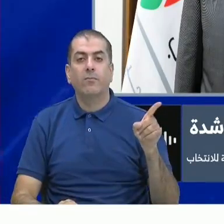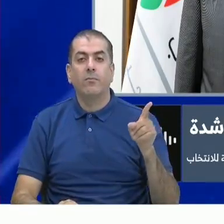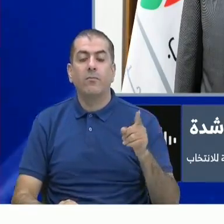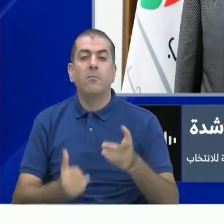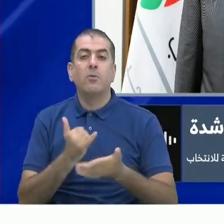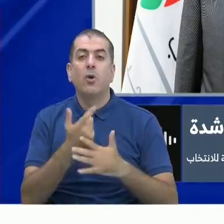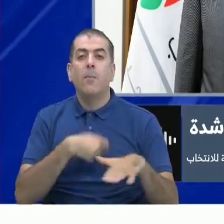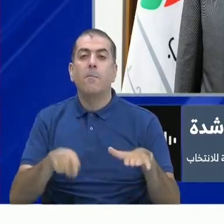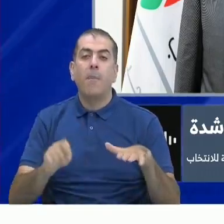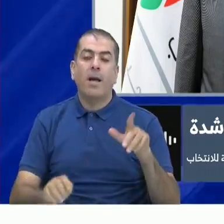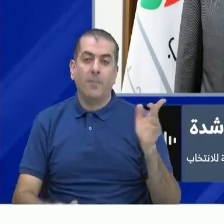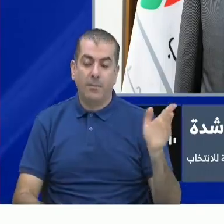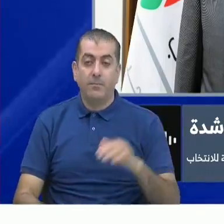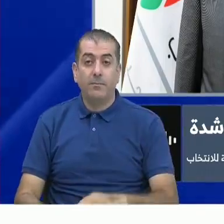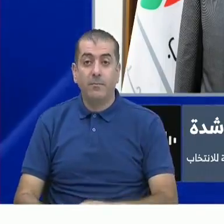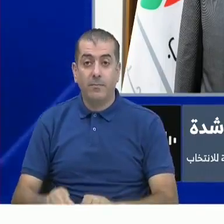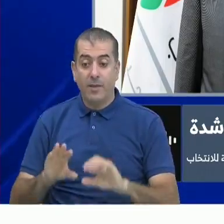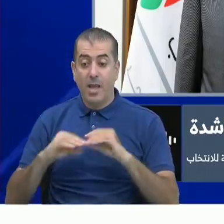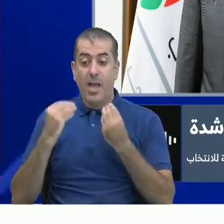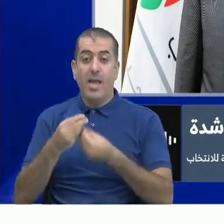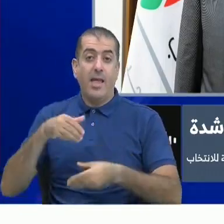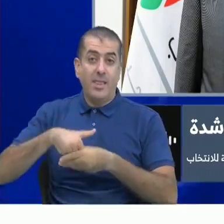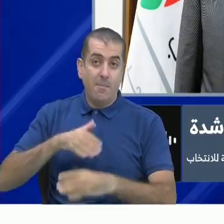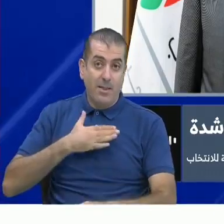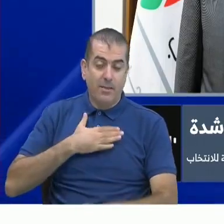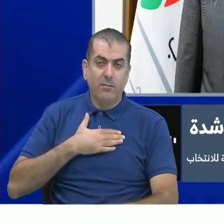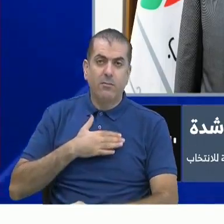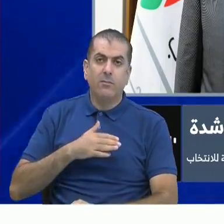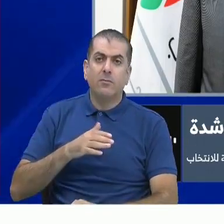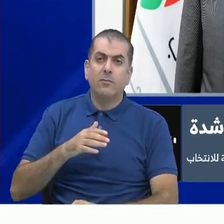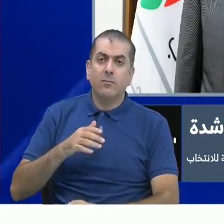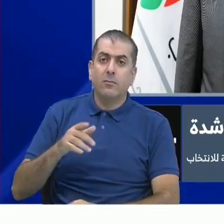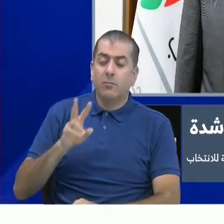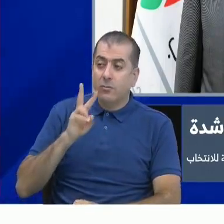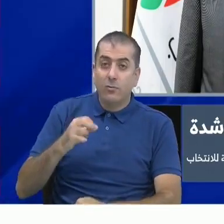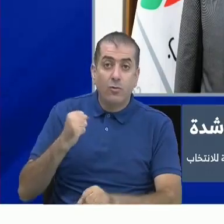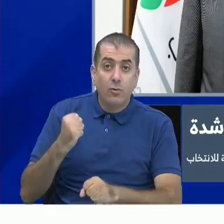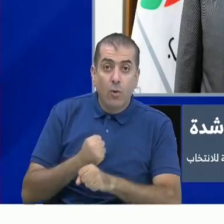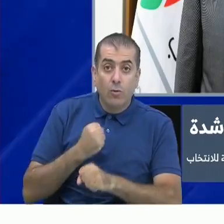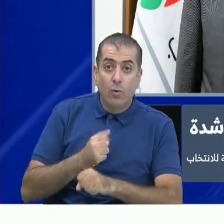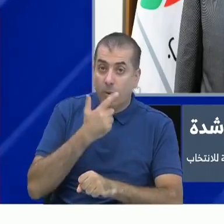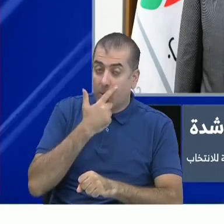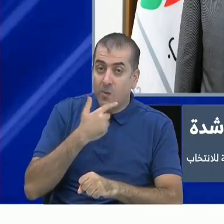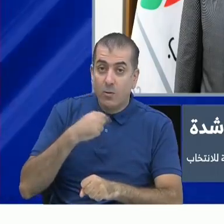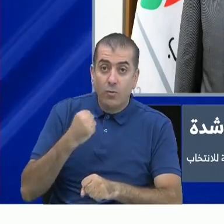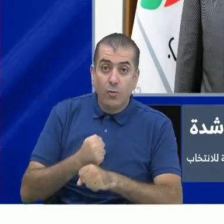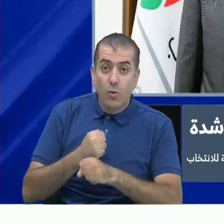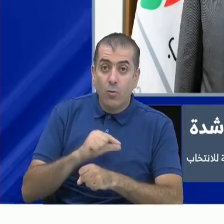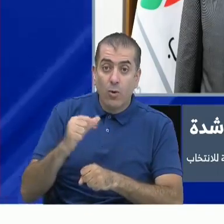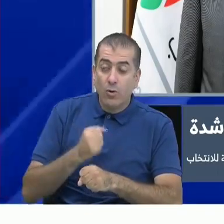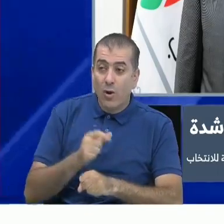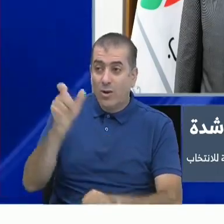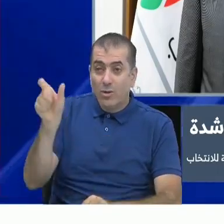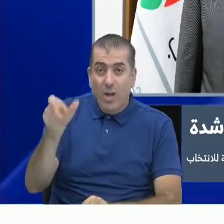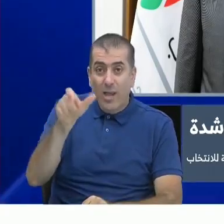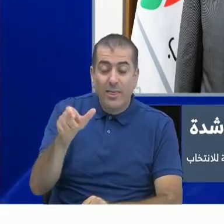القضاء. نعتقد في الهيئة المستقلة للانتخاب بأن هذا الجهد يجب أن لا يكون جهد فرد،